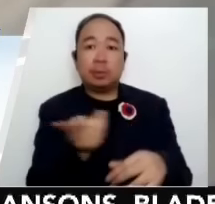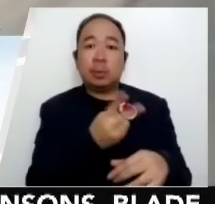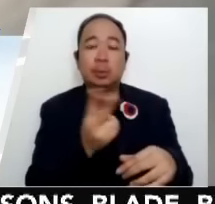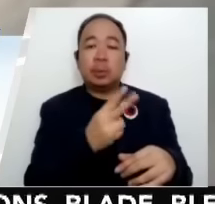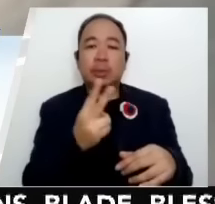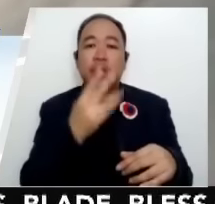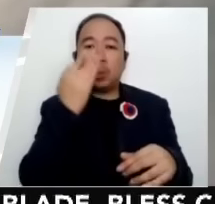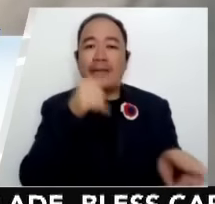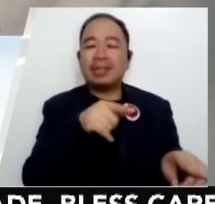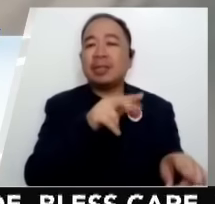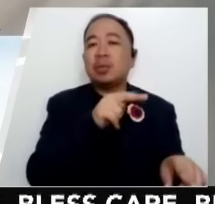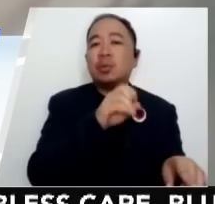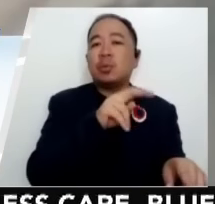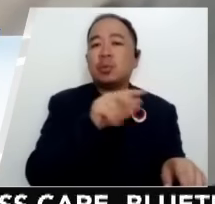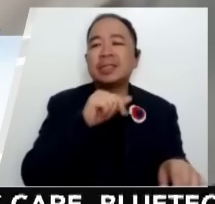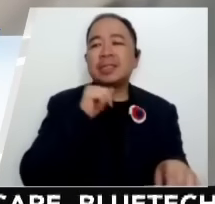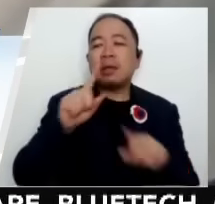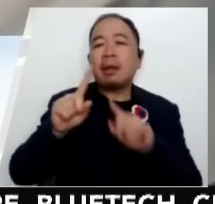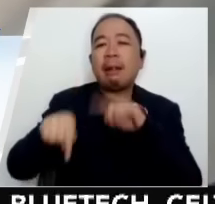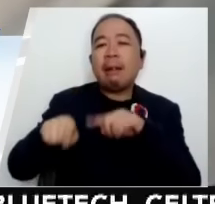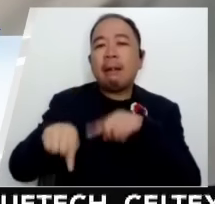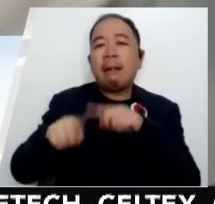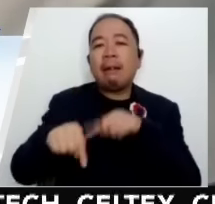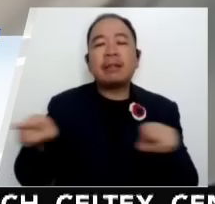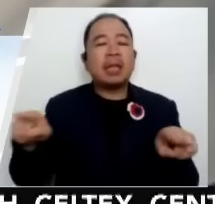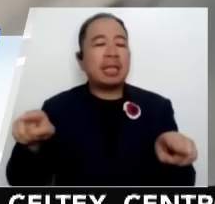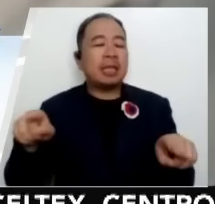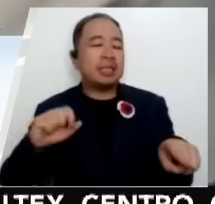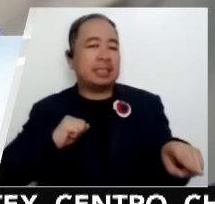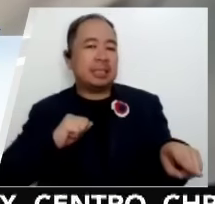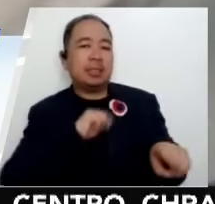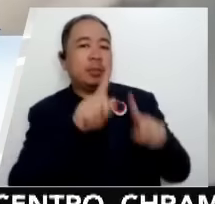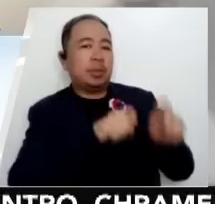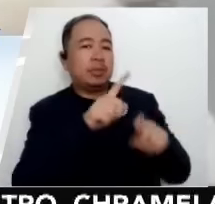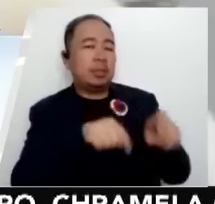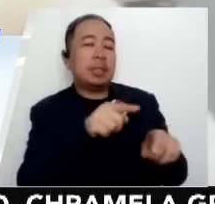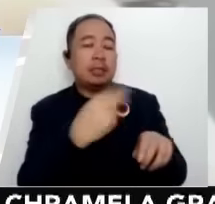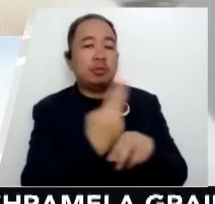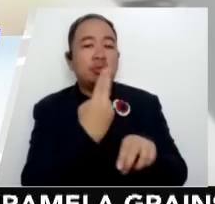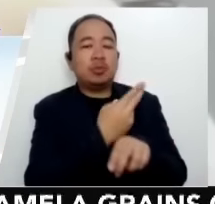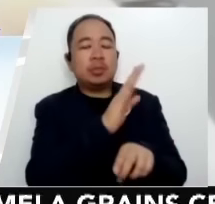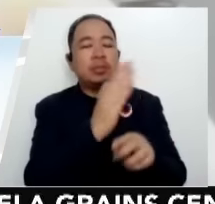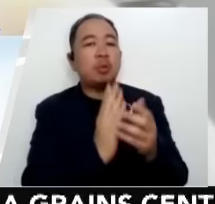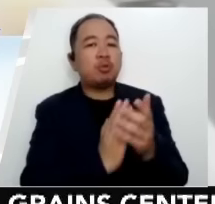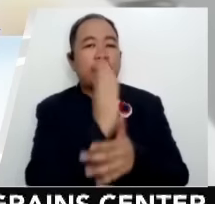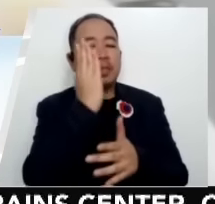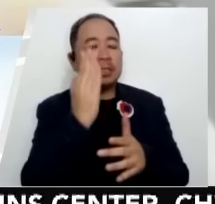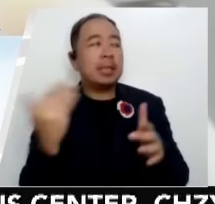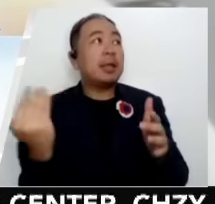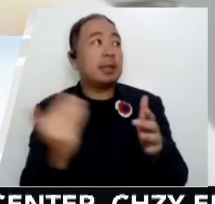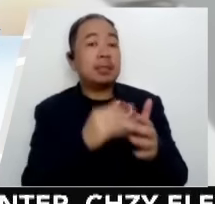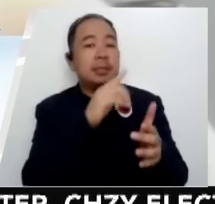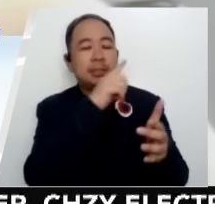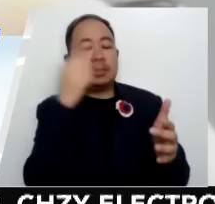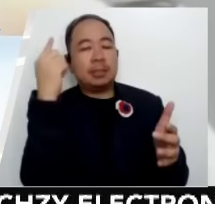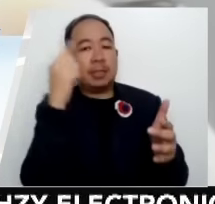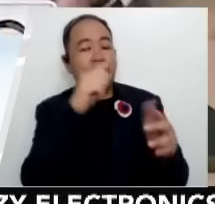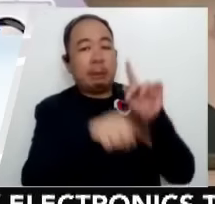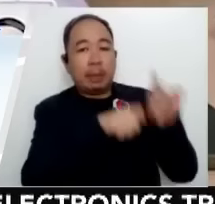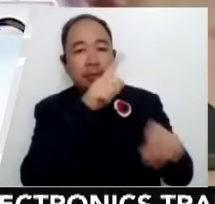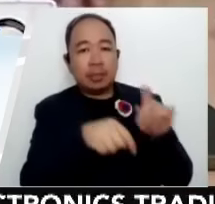Nones sa tanong ng mga senador gamit ang kanyang right against self-incrimination. Isa si Nones sa inireklamo ni Sandro